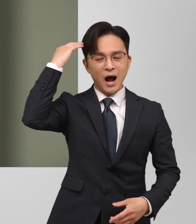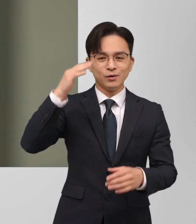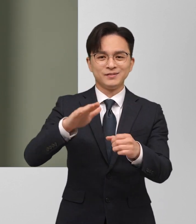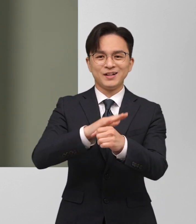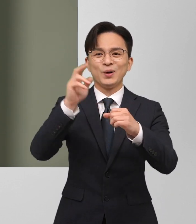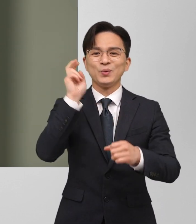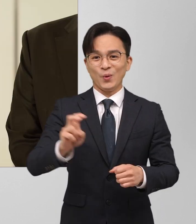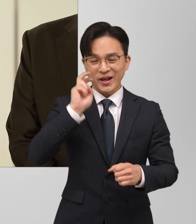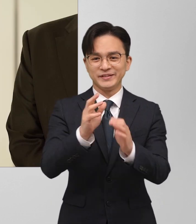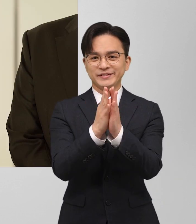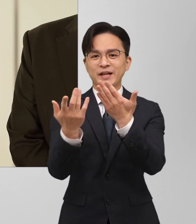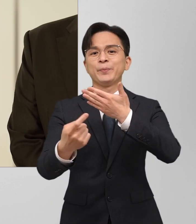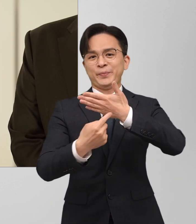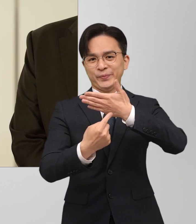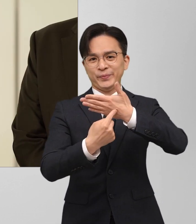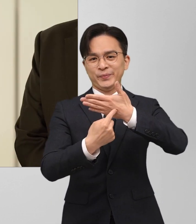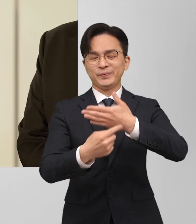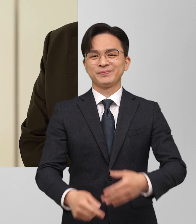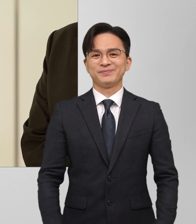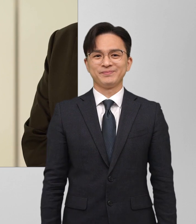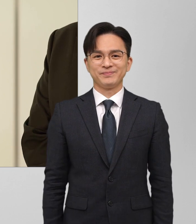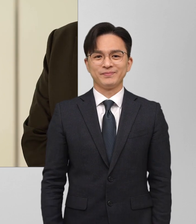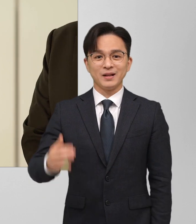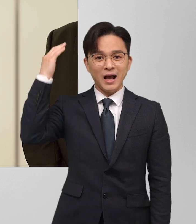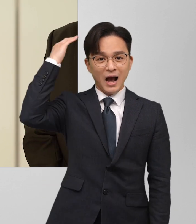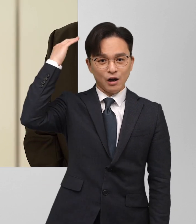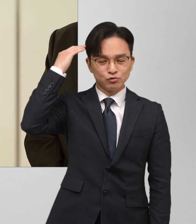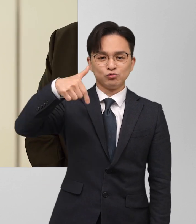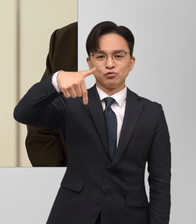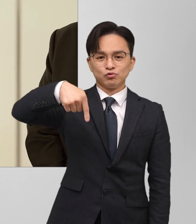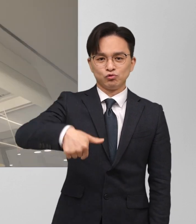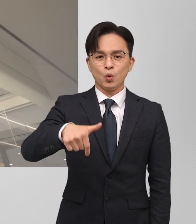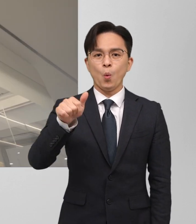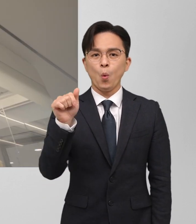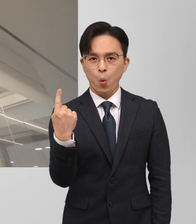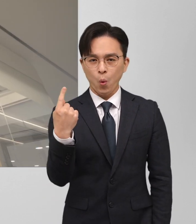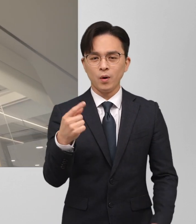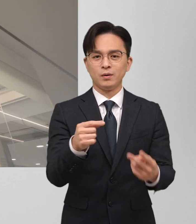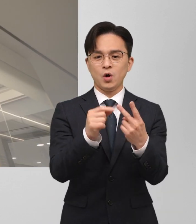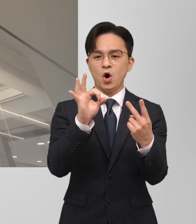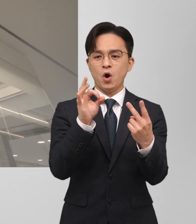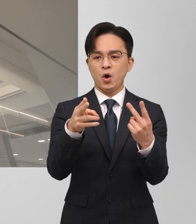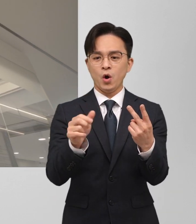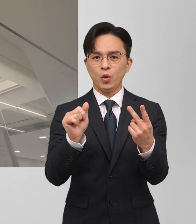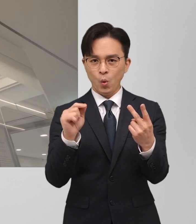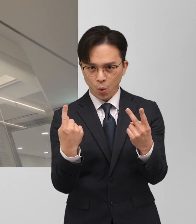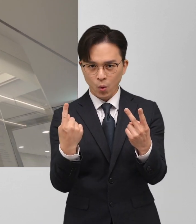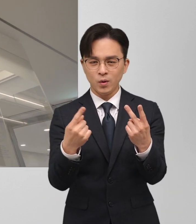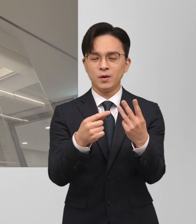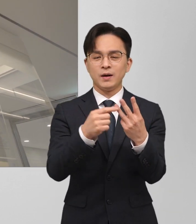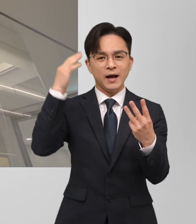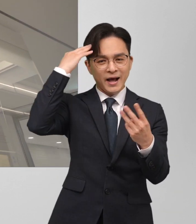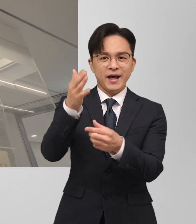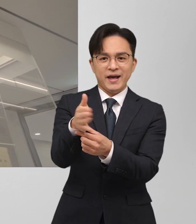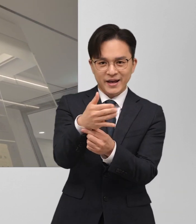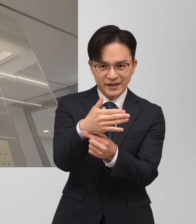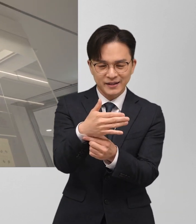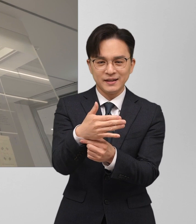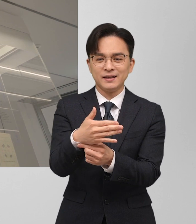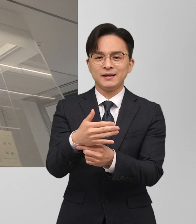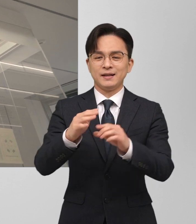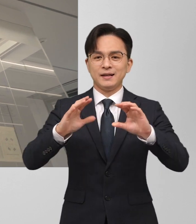악보의 표지인데요. 대한민국의 국호와 연호 예. 이외에도 국가의 상징인 태극기와